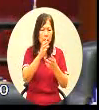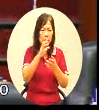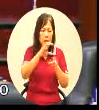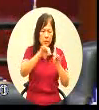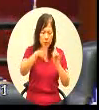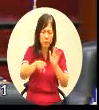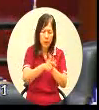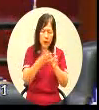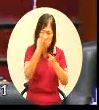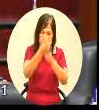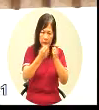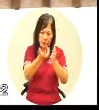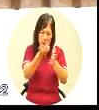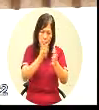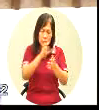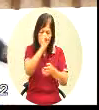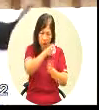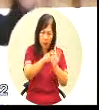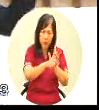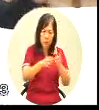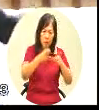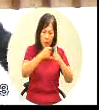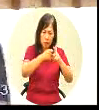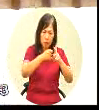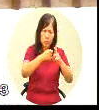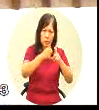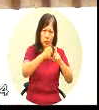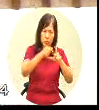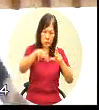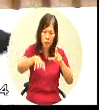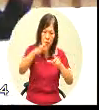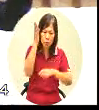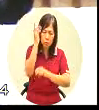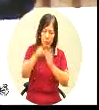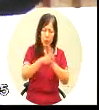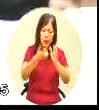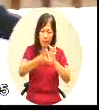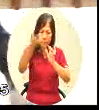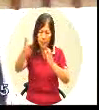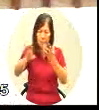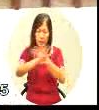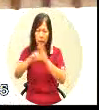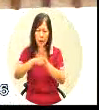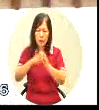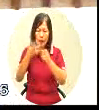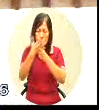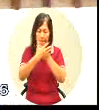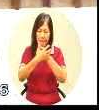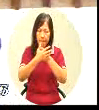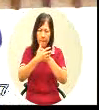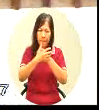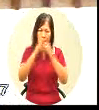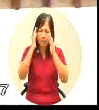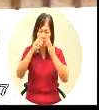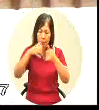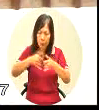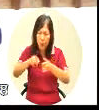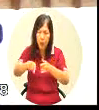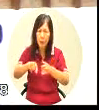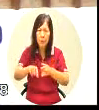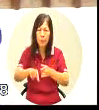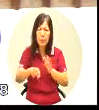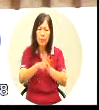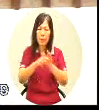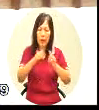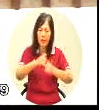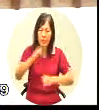建议过哈，古山区公所是不是到了可以移动的地方？那看在保真路那里哈。那我希望这个部分哈，民政